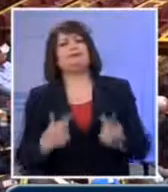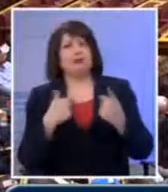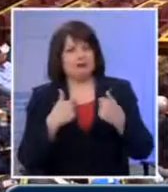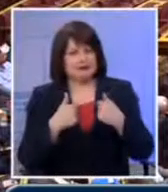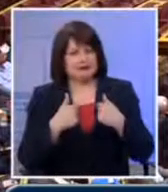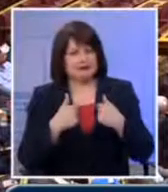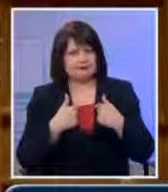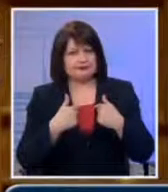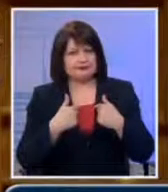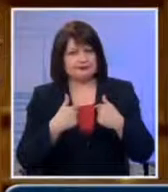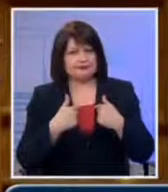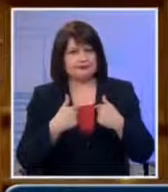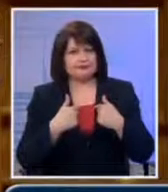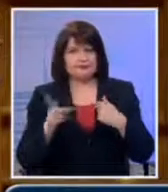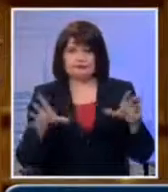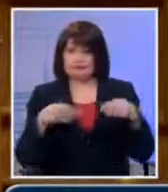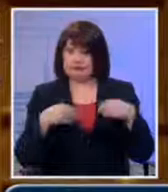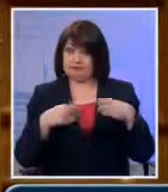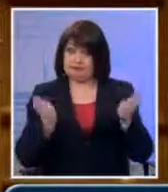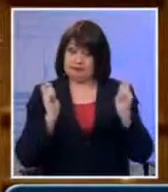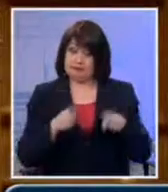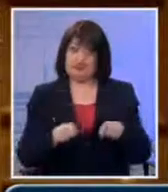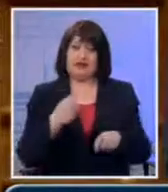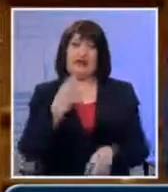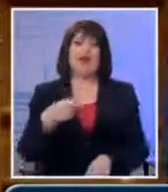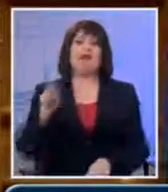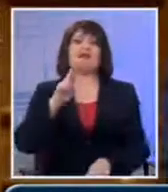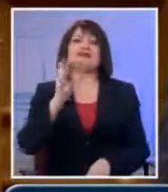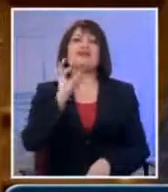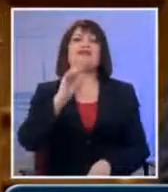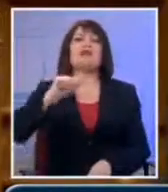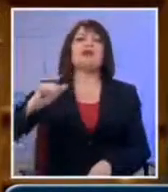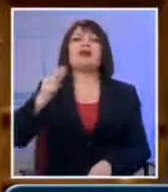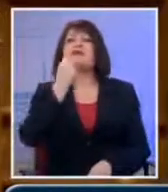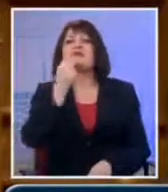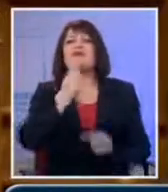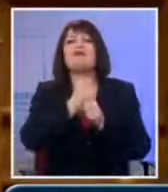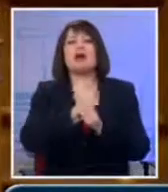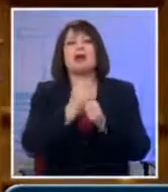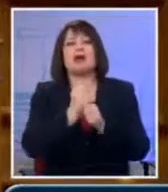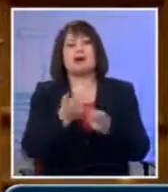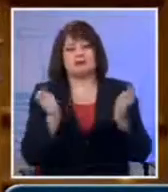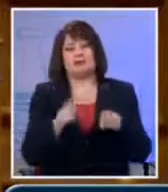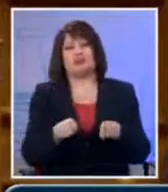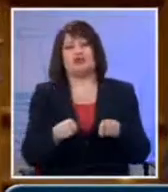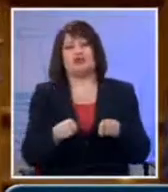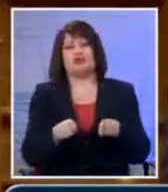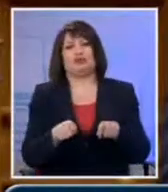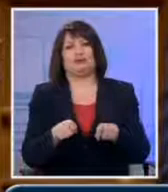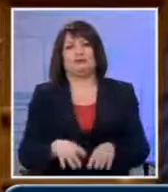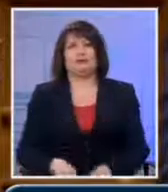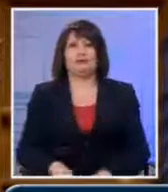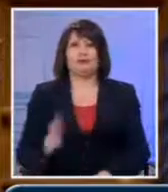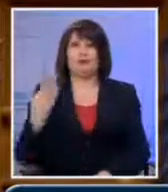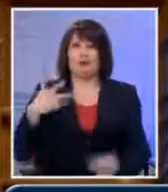συνάδελφοι, εμείς να δεχτούμε αύξηση του ΦΠΑ στα τρόφιμα και στα φάρμακα. Αυτή την κληρονομιά που μας